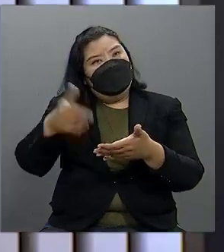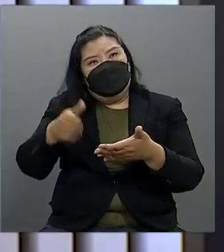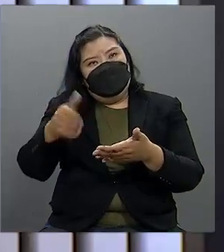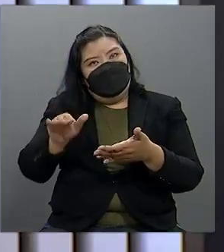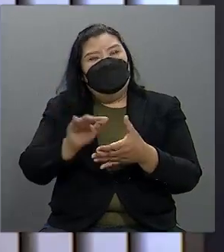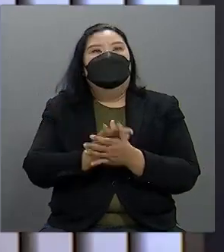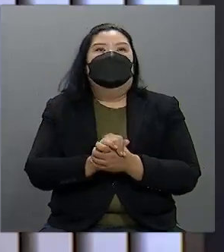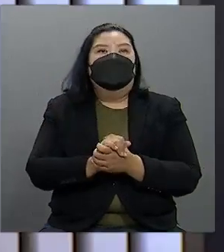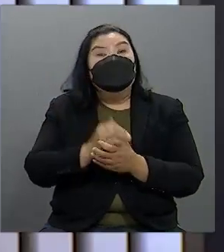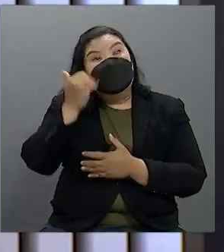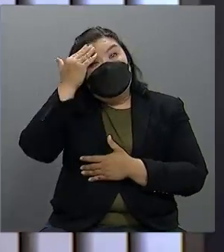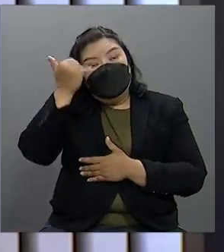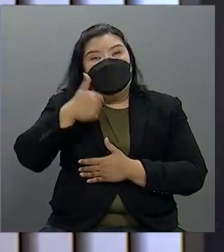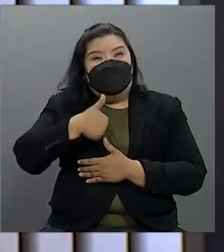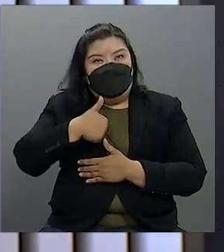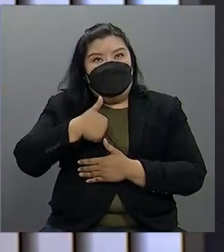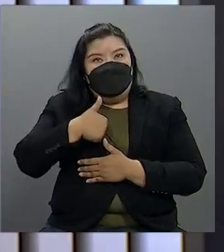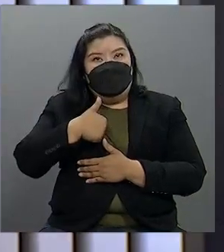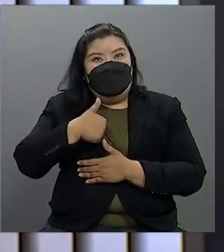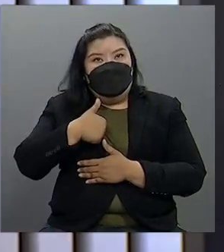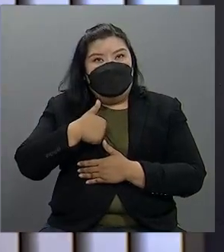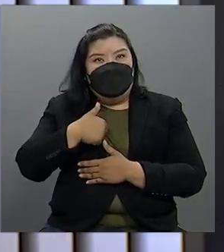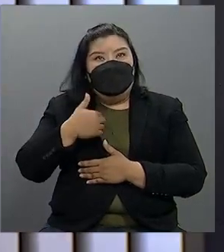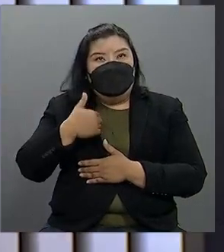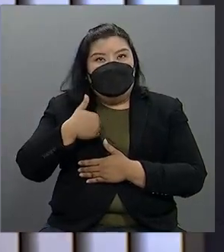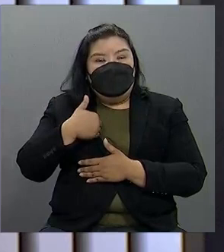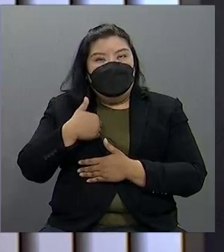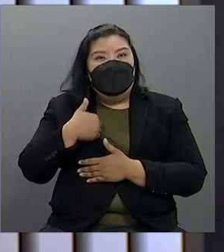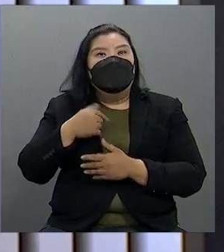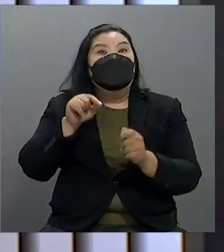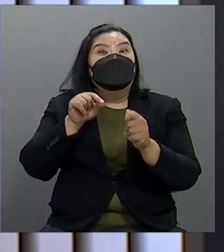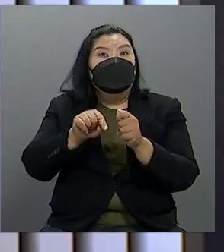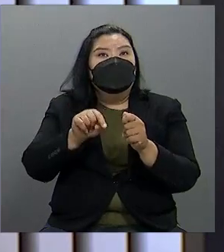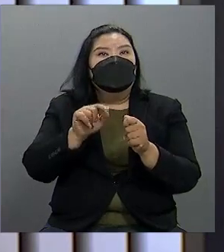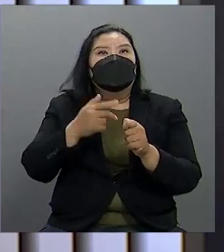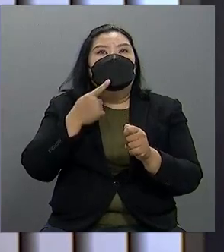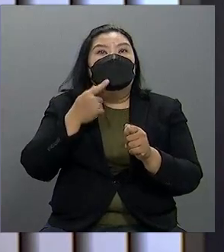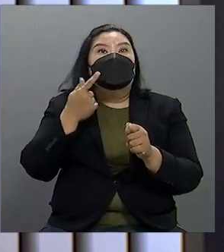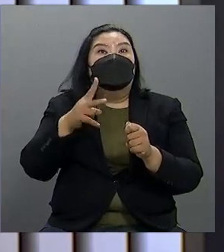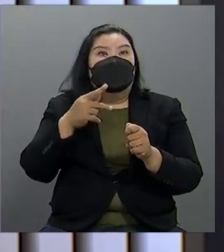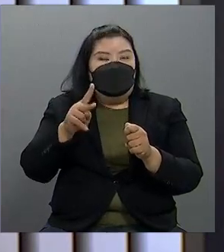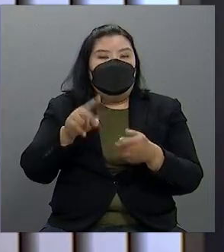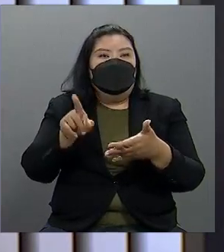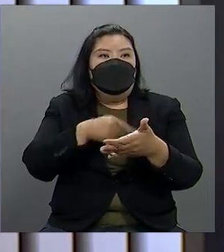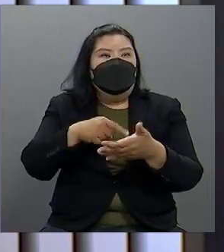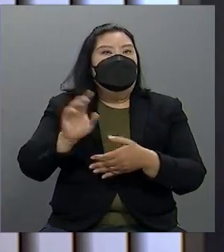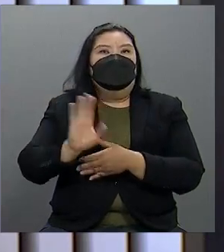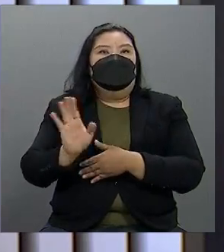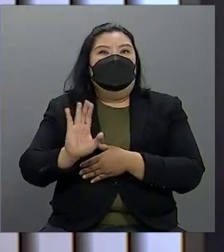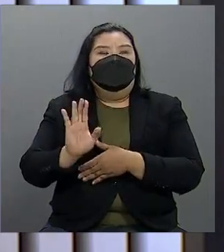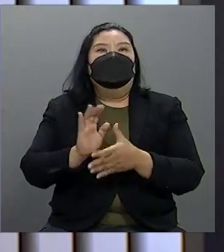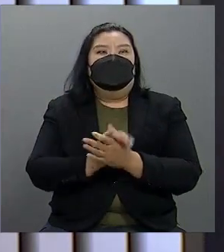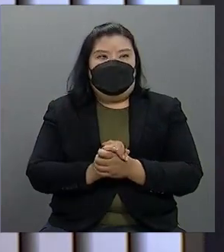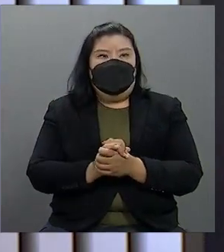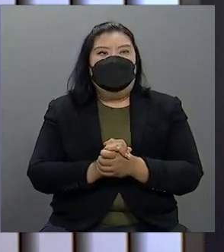ราอยู่ในเขตเทศบาลนครปากเกร็ดใช่ไหม ใช่แล้วค่ะ ก็เลยไม่ต้องเลือกตั้งแต่อย่างใดนะครับแต่ทีนี้เนี่ยในเขตอื่นๆคุณผู้ชมครับก็อย่